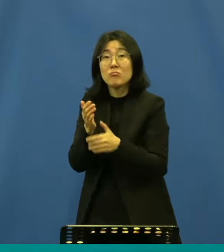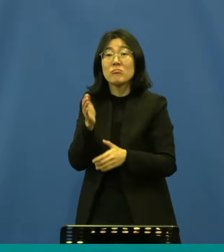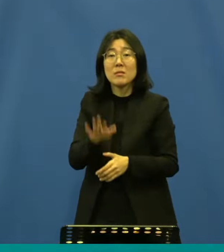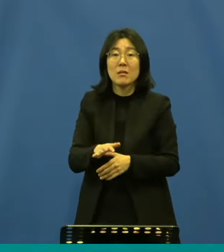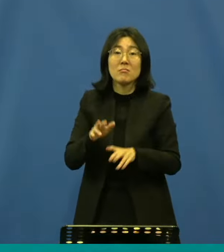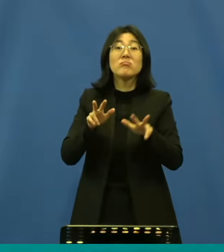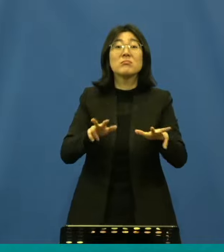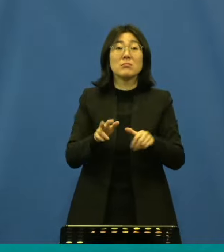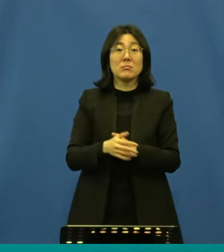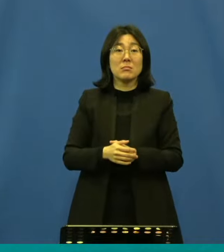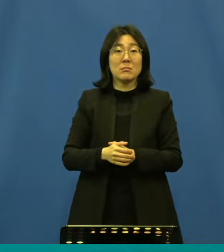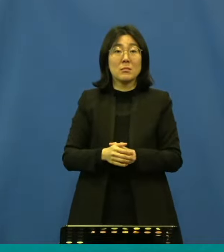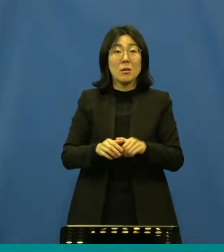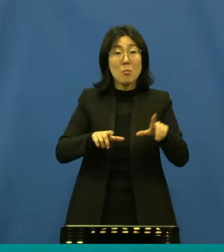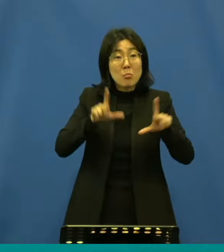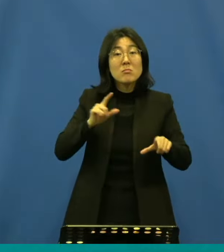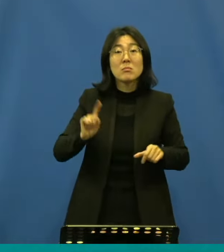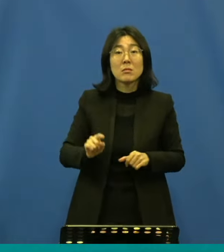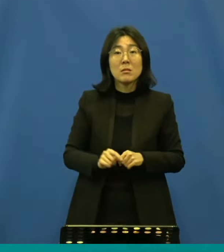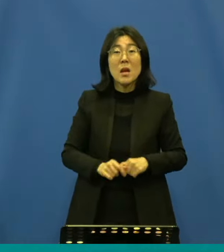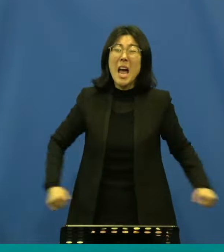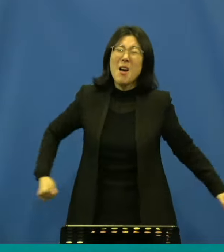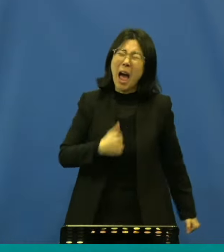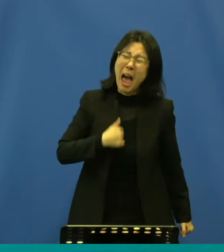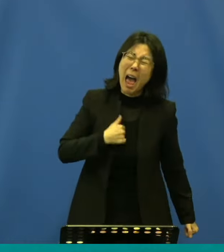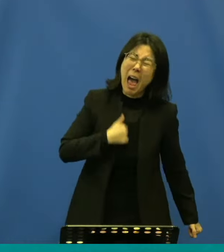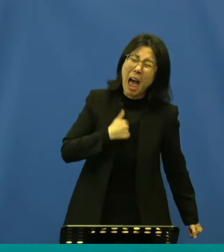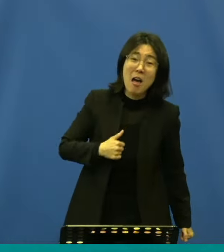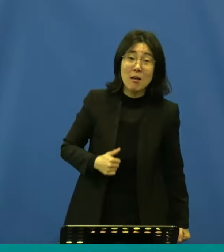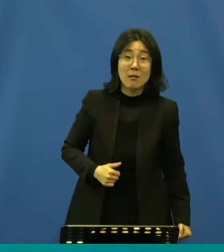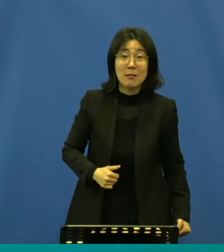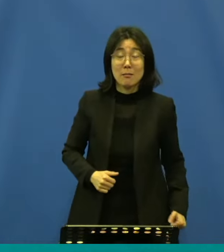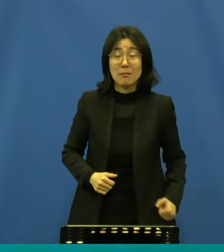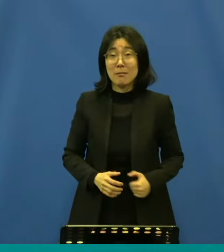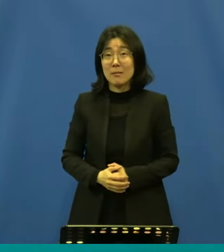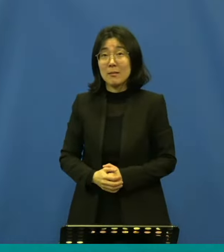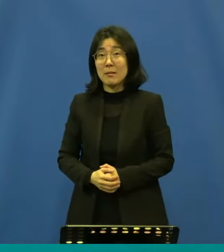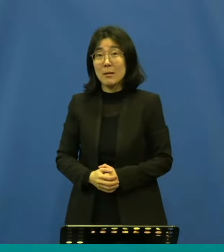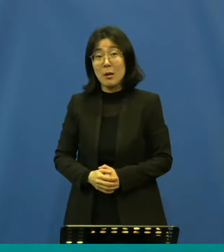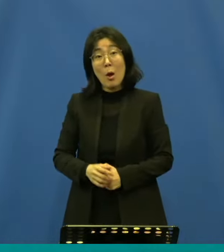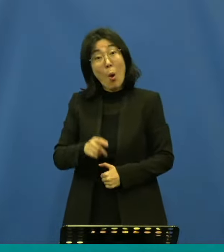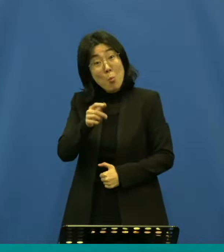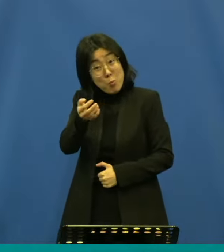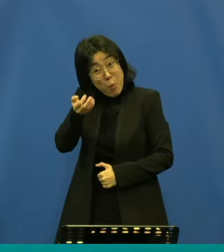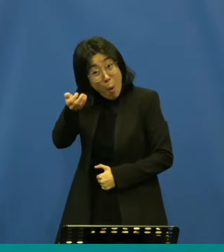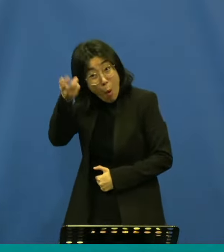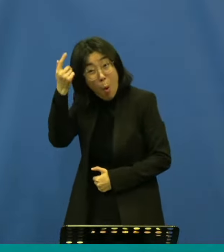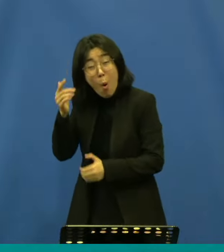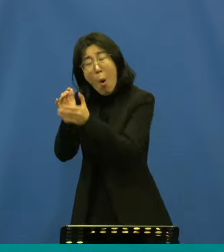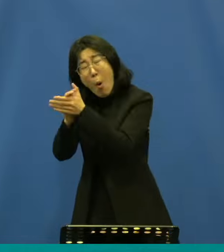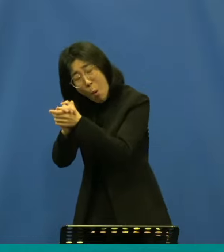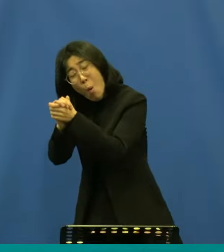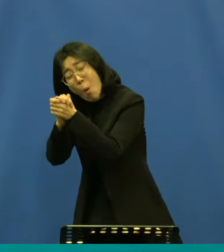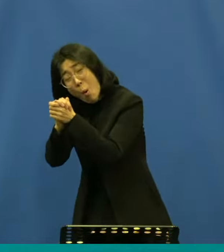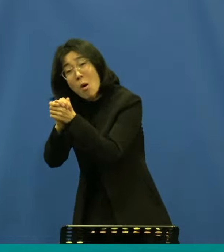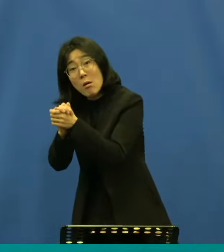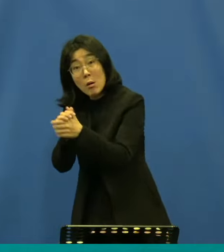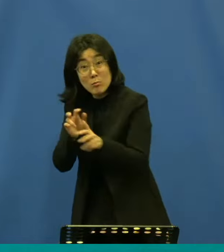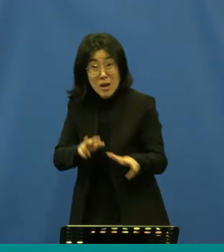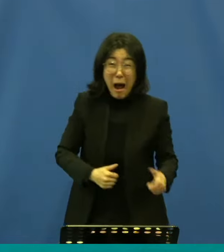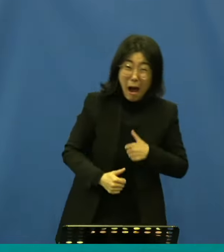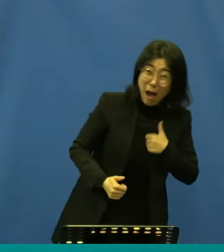거예요. 왜 이렇게 유치한 반응을 드러냈을까? 의아해지는 거예요. 이 4장 1절은 의아해한